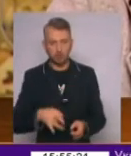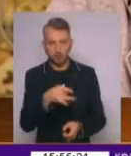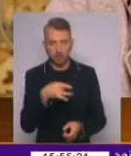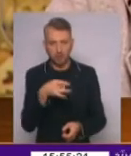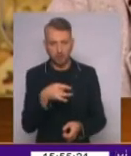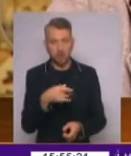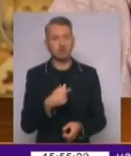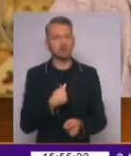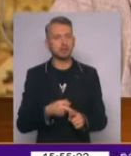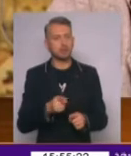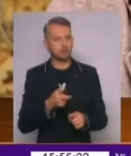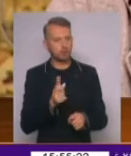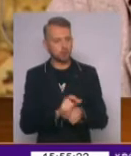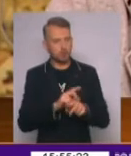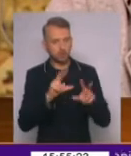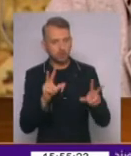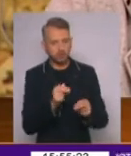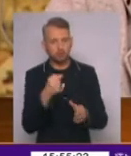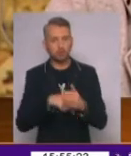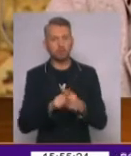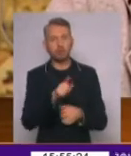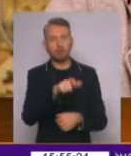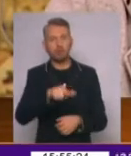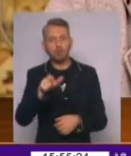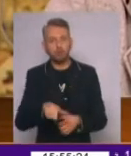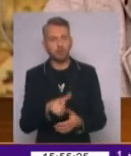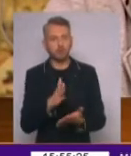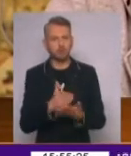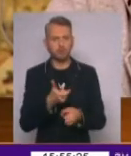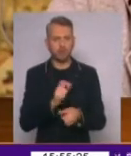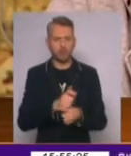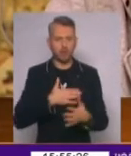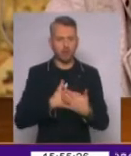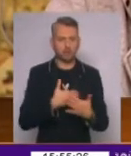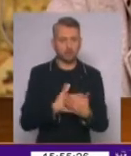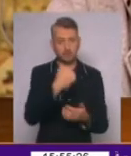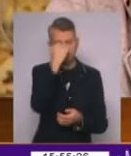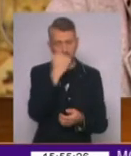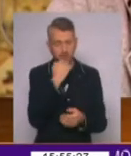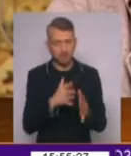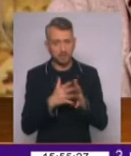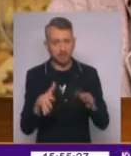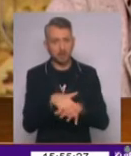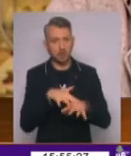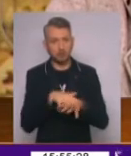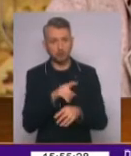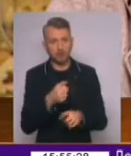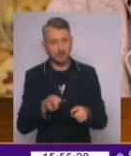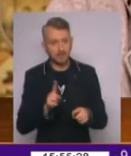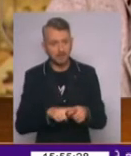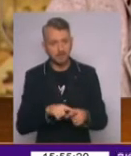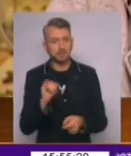нам в цьому плані пощастило, оскільки люди є доволі активними, спасибі великій громадськості за це.